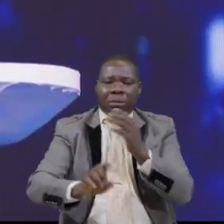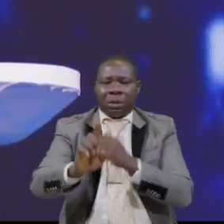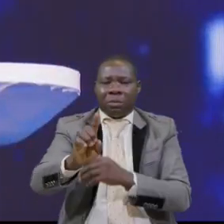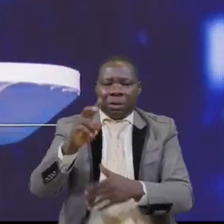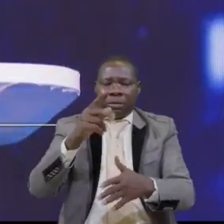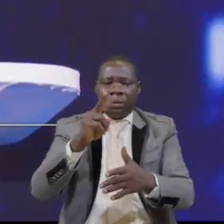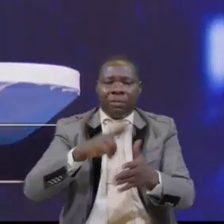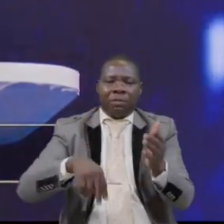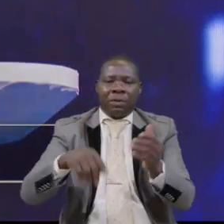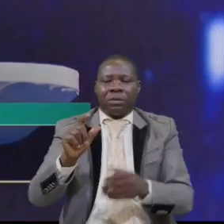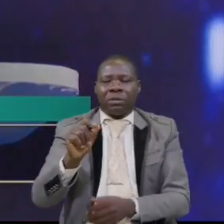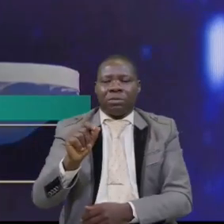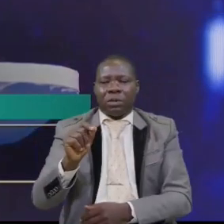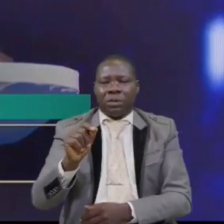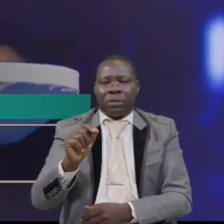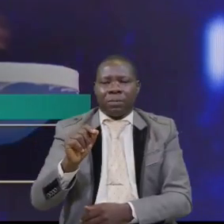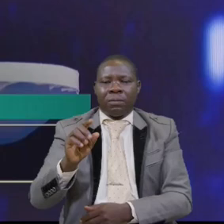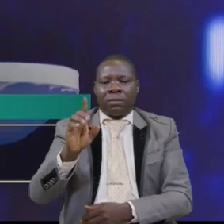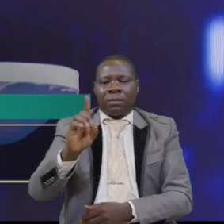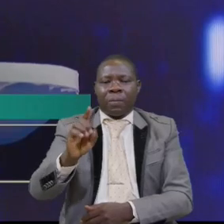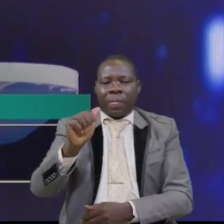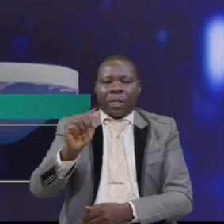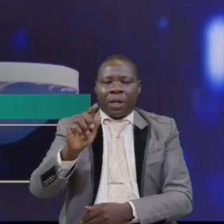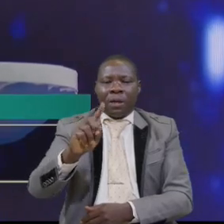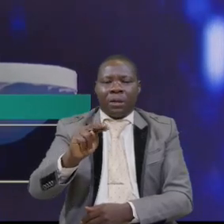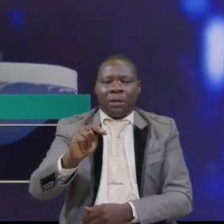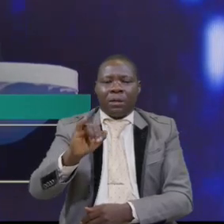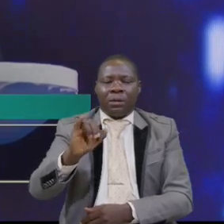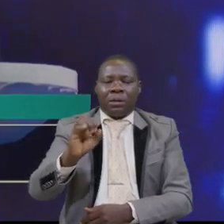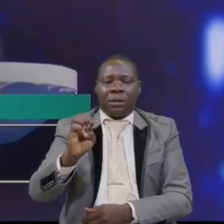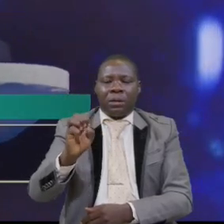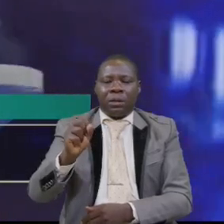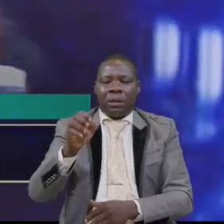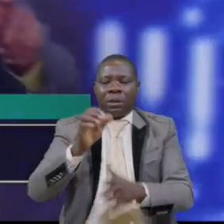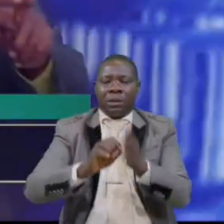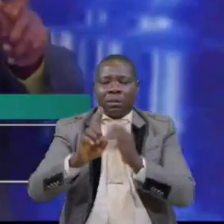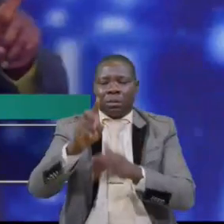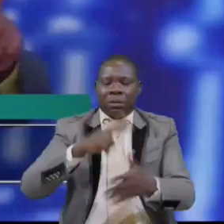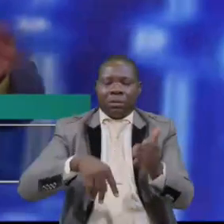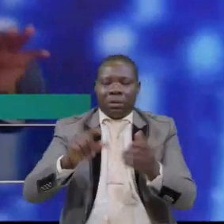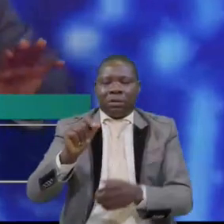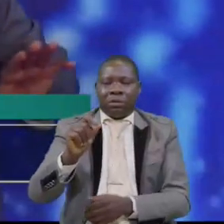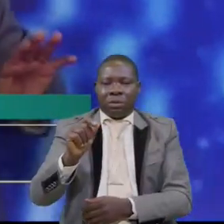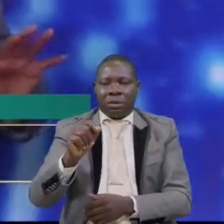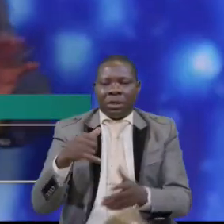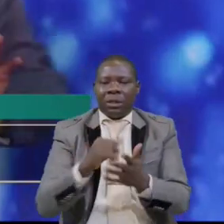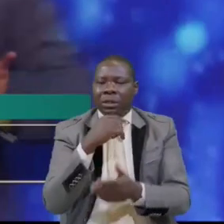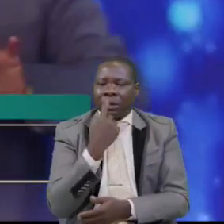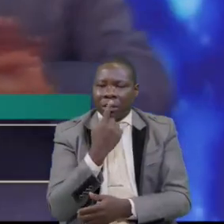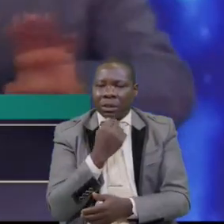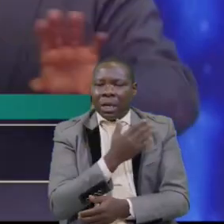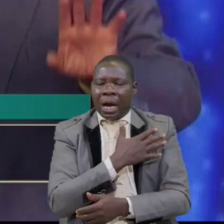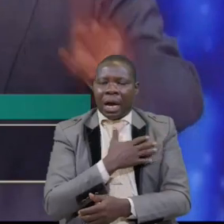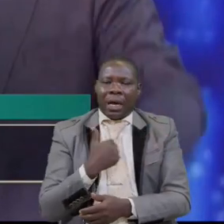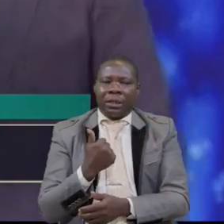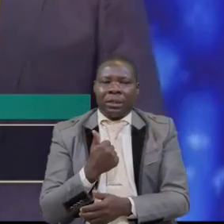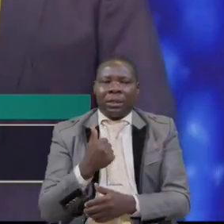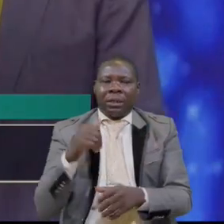Daniel, chapitre 1. Voyons le verset 20. En Daniel 1,